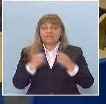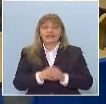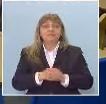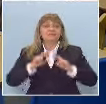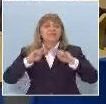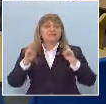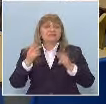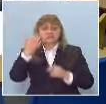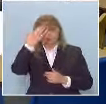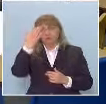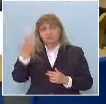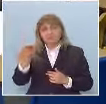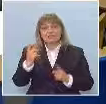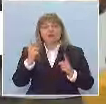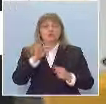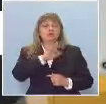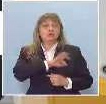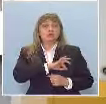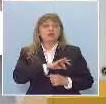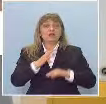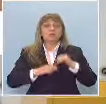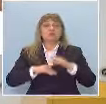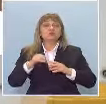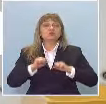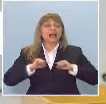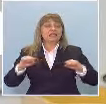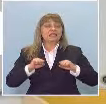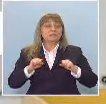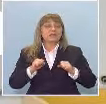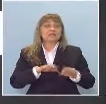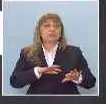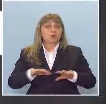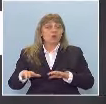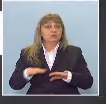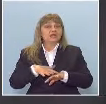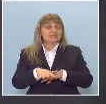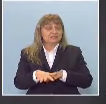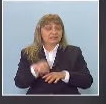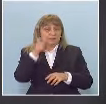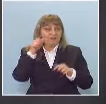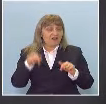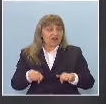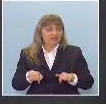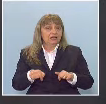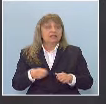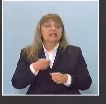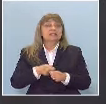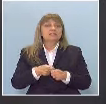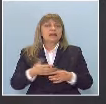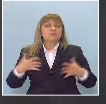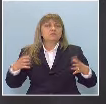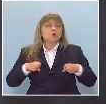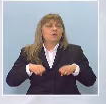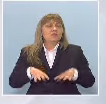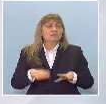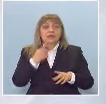Световното признание, което получава професионалната гимназия по компютърно моделиране и компютърни системи във Варна, създава много възможности